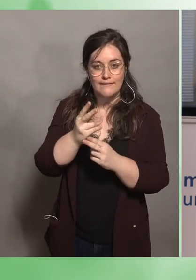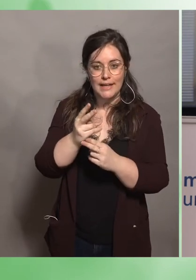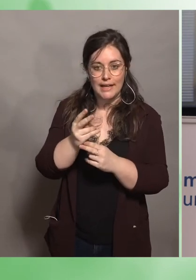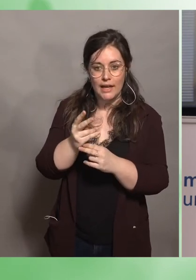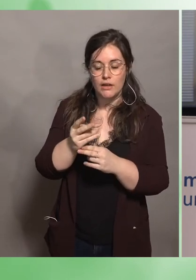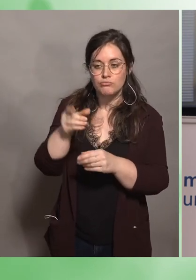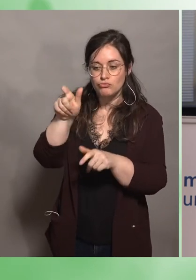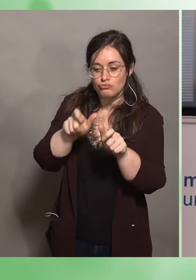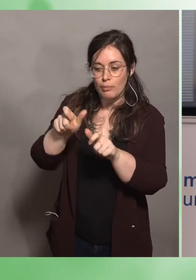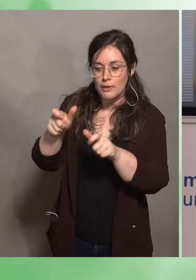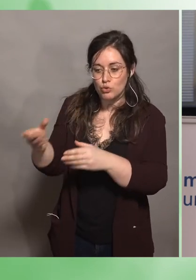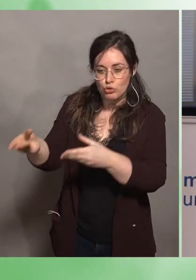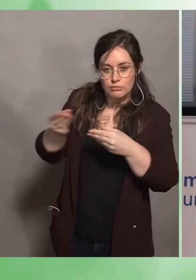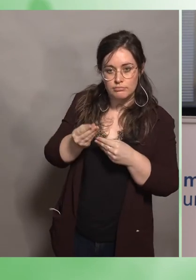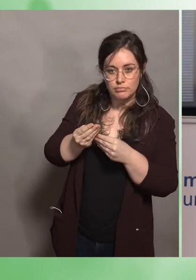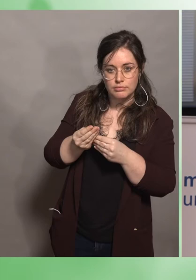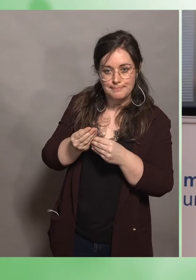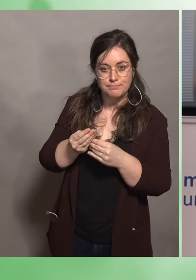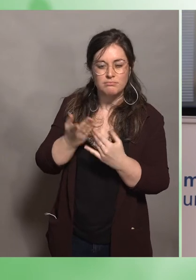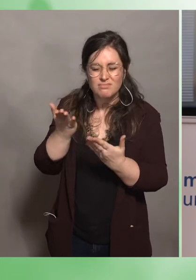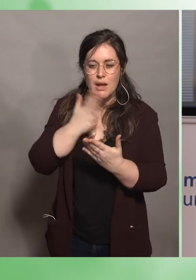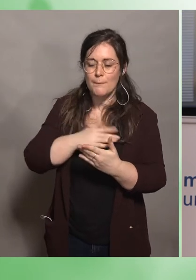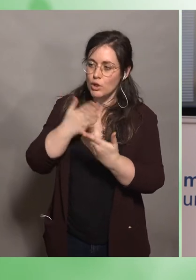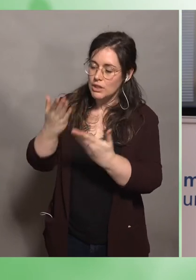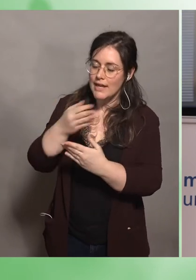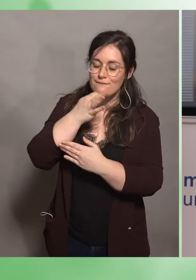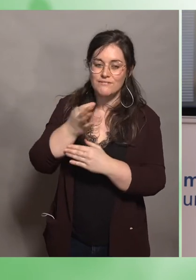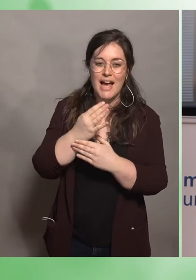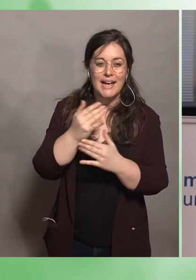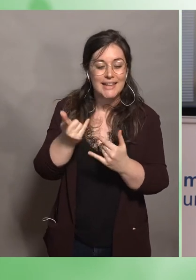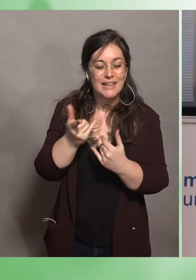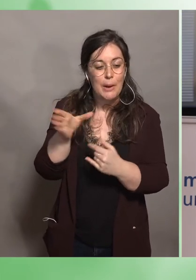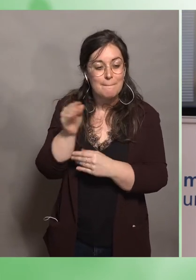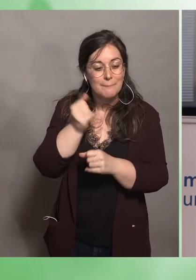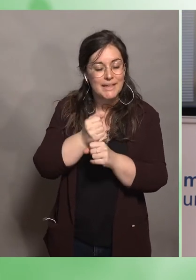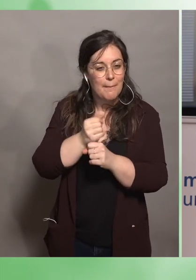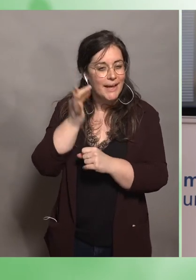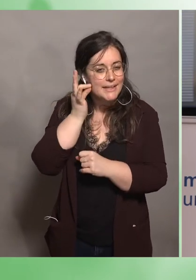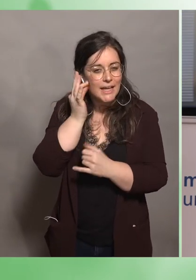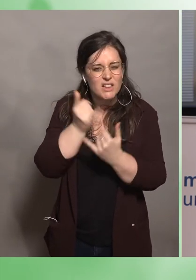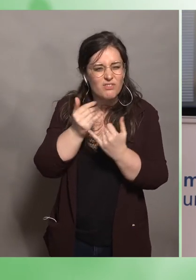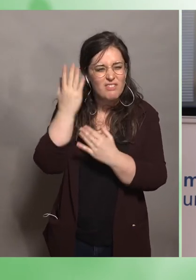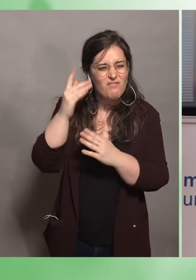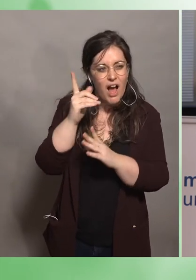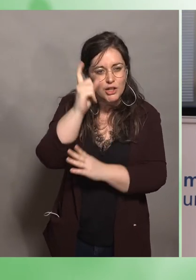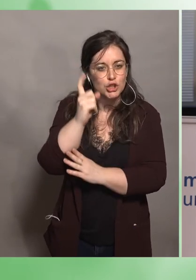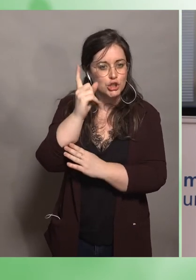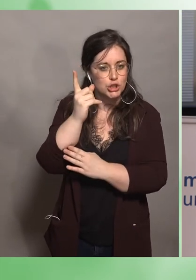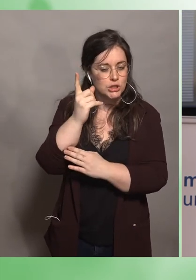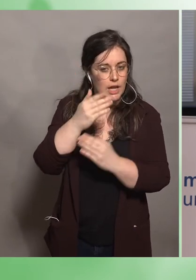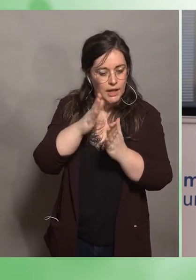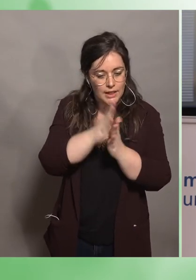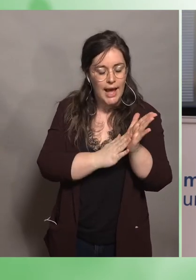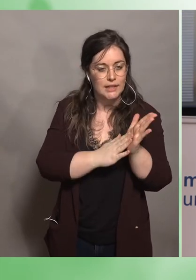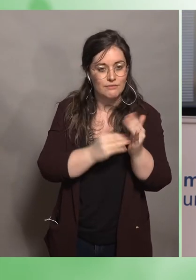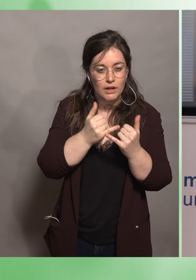Und jetzt möchte ich Sie, Frau Jäger, fragen, als Mitarbeiterin bei Sonnentor, wie war denn der Start? Wie sind Sie denn zueinander gekommen? Weil um das